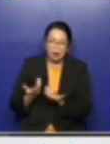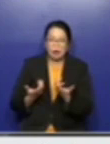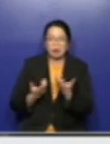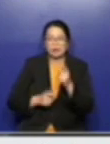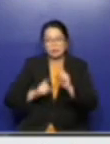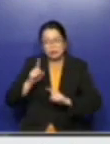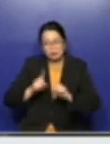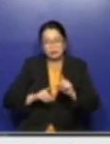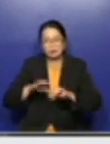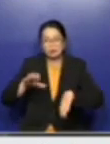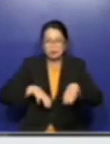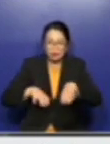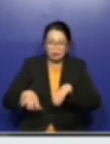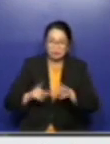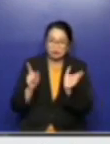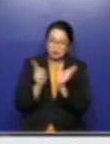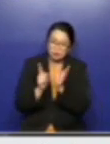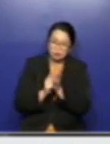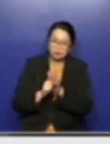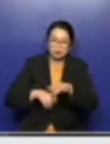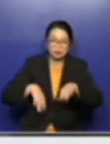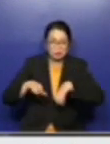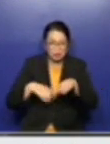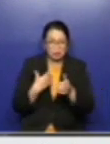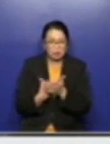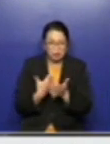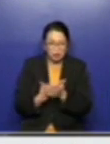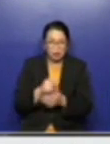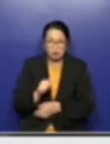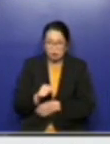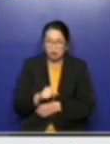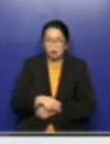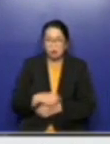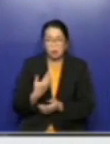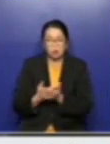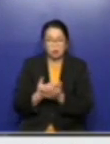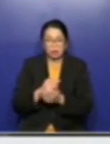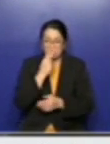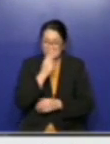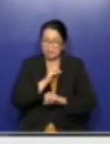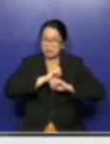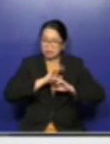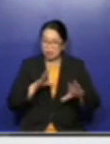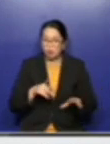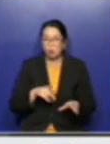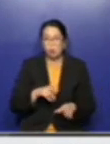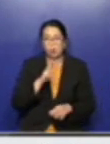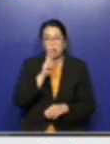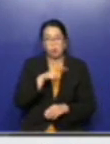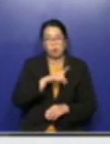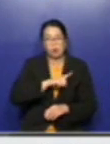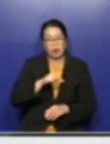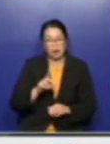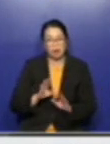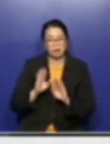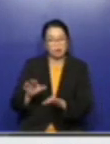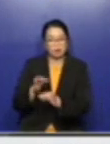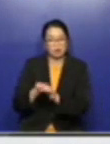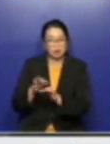จัดโน่นนี่นั่นก็ได้นี่เงินหน้าระบบนะผมไม่ได้เรียกเงินนอกระบบเขาเรียกเงินหน้าระบบผมจึงฝากท่านคณะกรรม